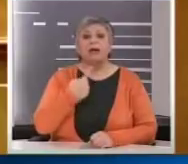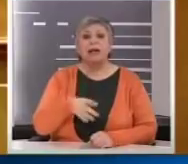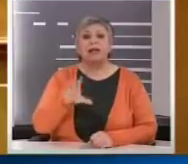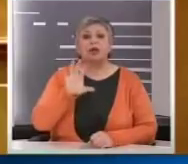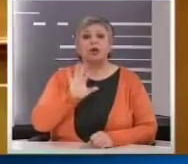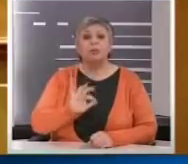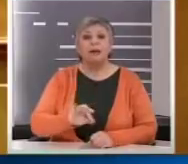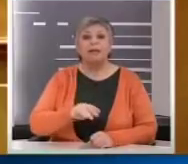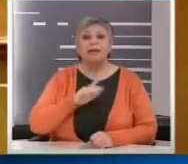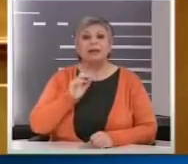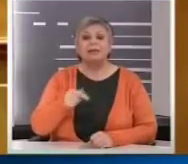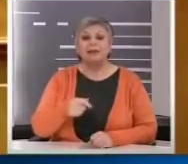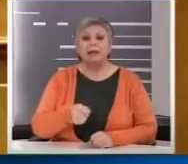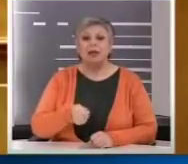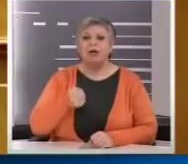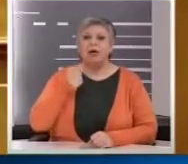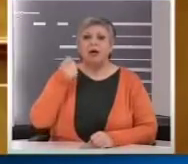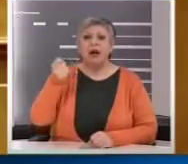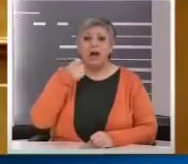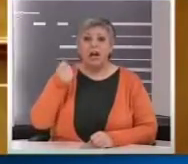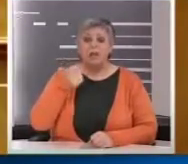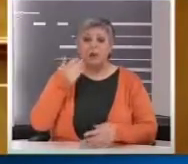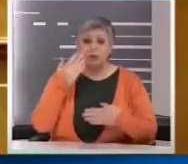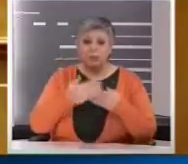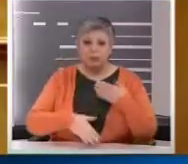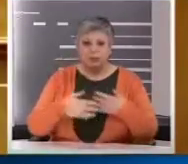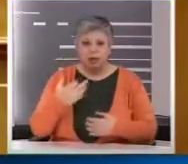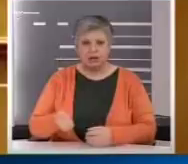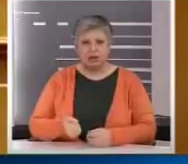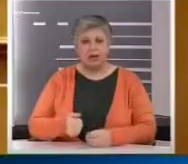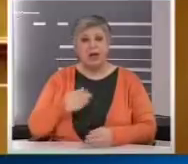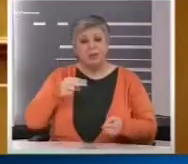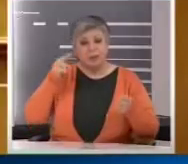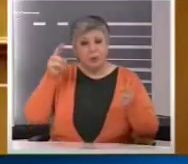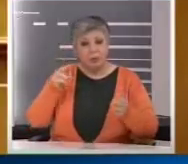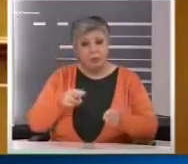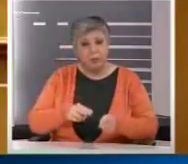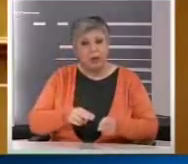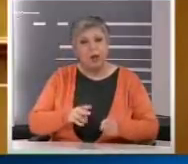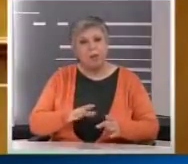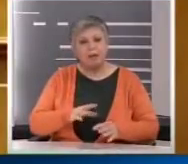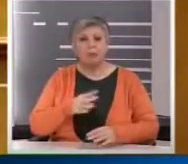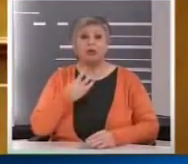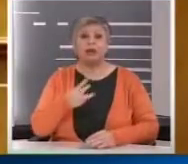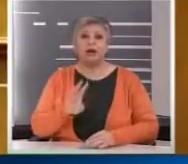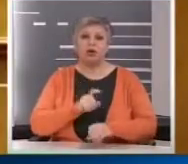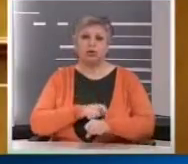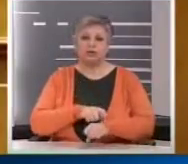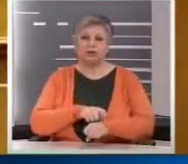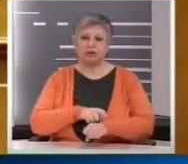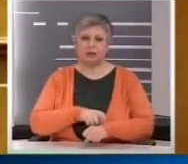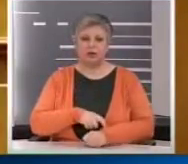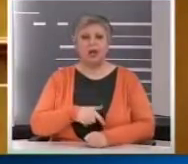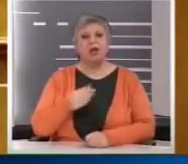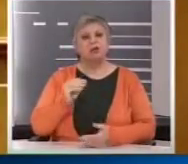2,2-2,150 αληξιπρόθεσμα χρέη. Και αυτή τη στιγμή έχει λιγότερα από 300. Μας κατηγορείτε επειδή φτιάξαμε ένα